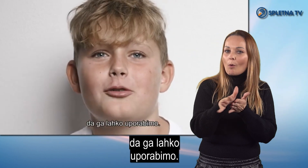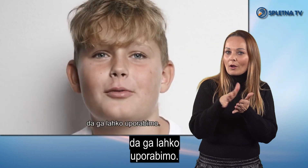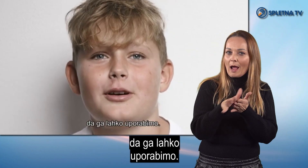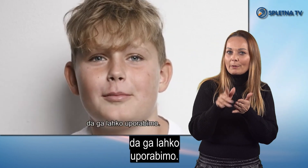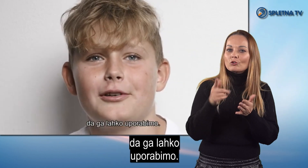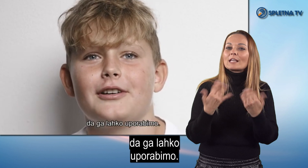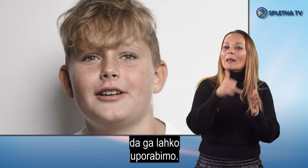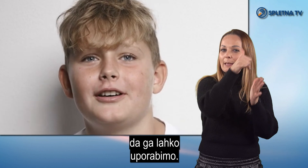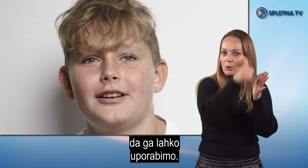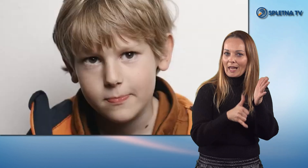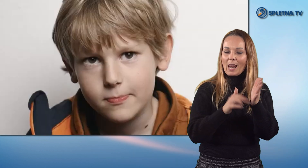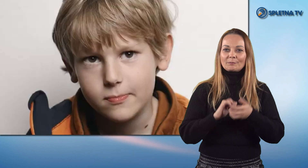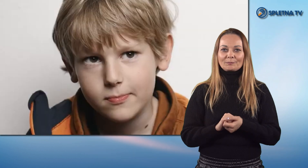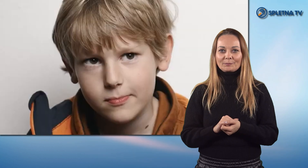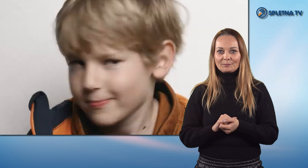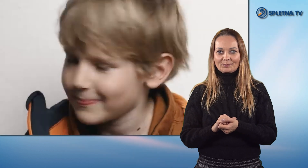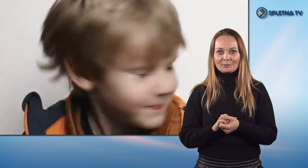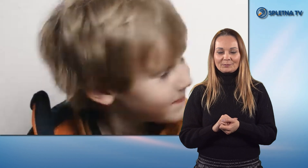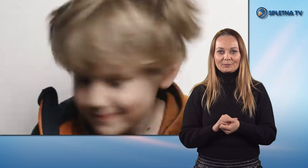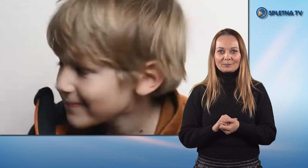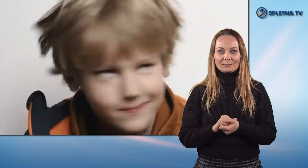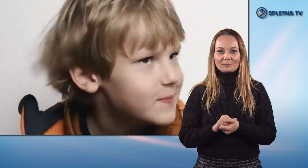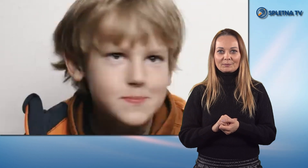ga lahko uporabimo.